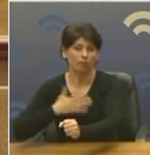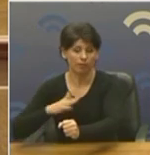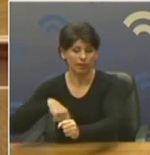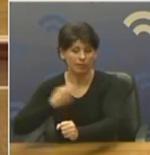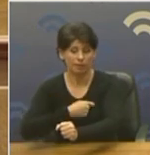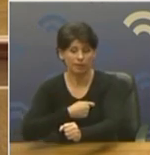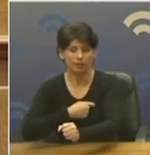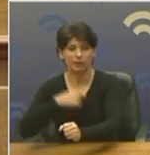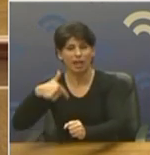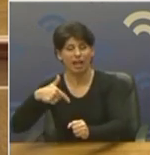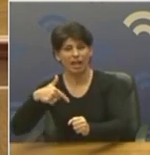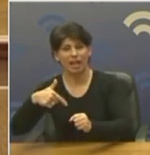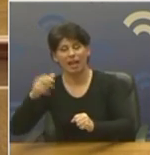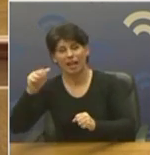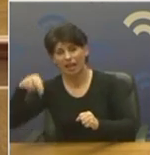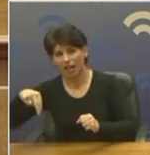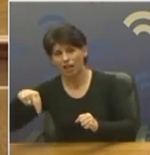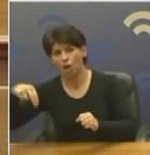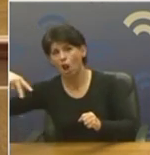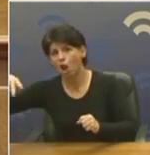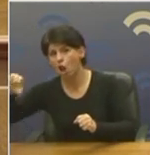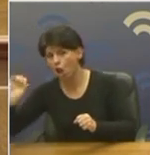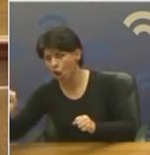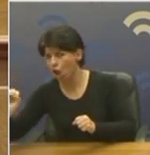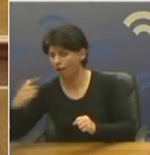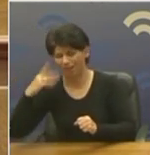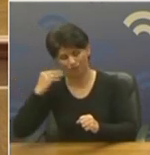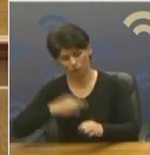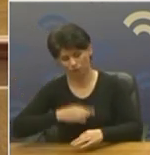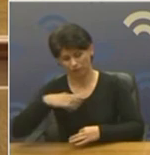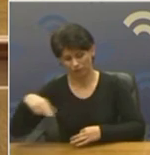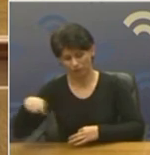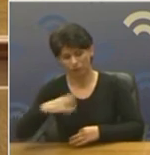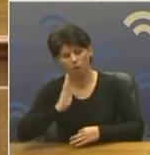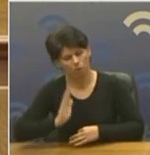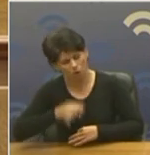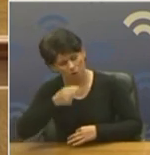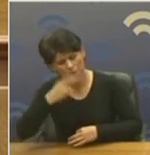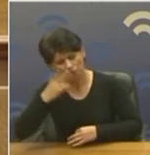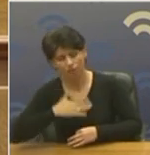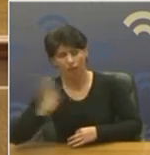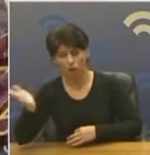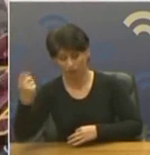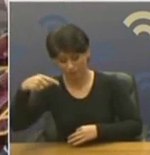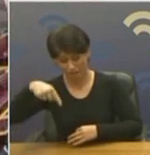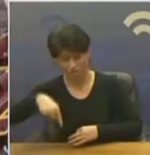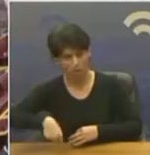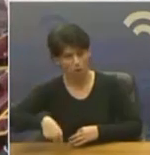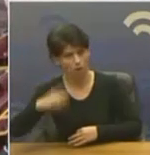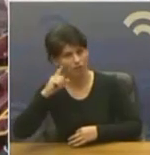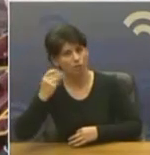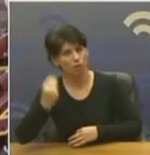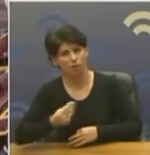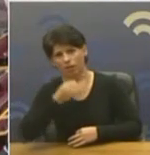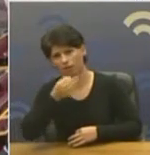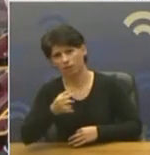Gang Law. Πάντε με τον Gang Law. Ακούστε, κύριε συνάδελφοι, να σου πω κάτι. Μπορεί να επικαλούμε ό,τι θέλω. Αλλά όταν είμαι εδώ, ξέρω πολύ καλά τι λέω,